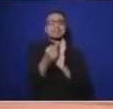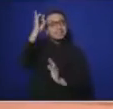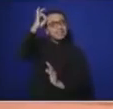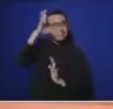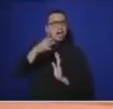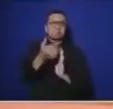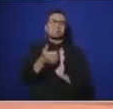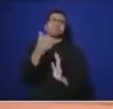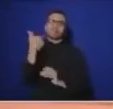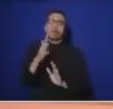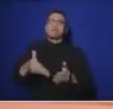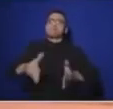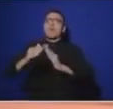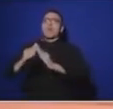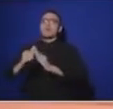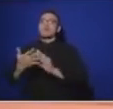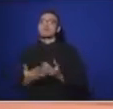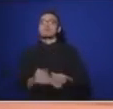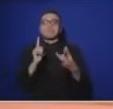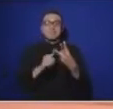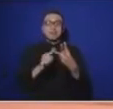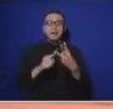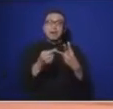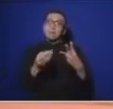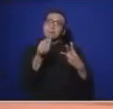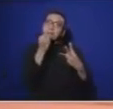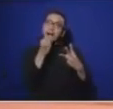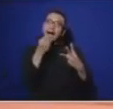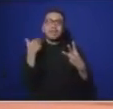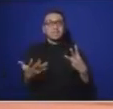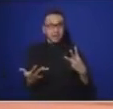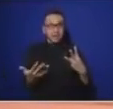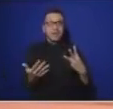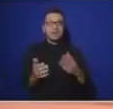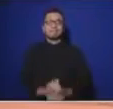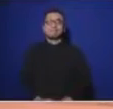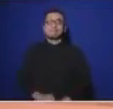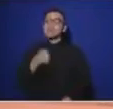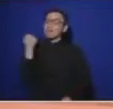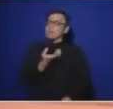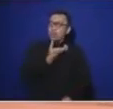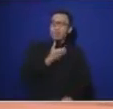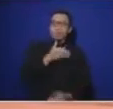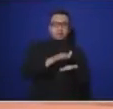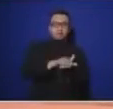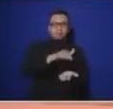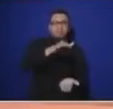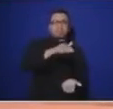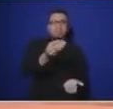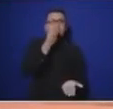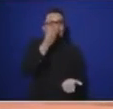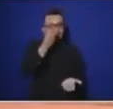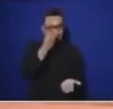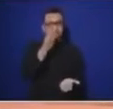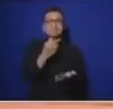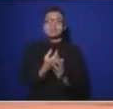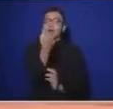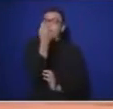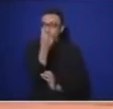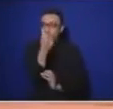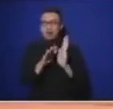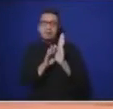pangan. Kita ingin ketersediaan pangan, stok pangan, stabilitas harga